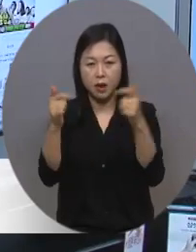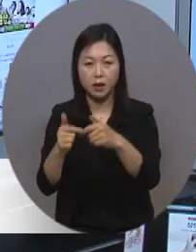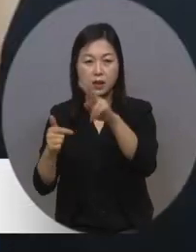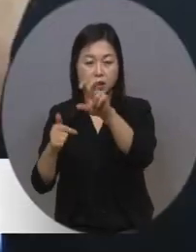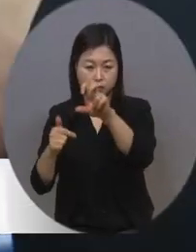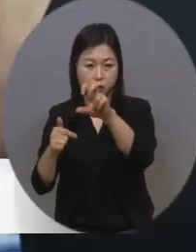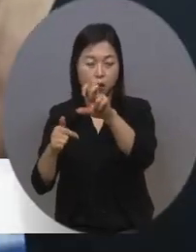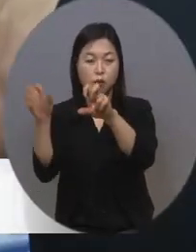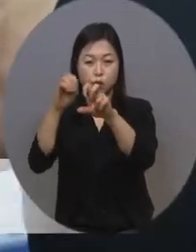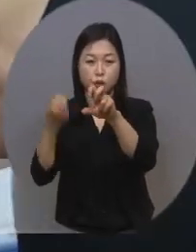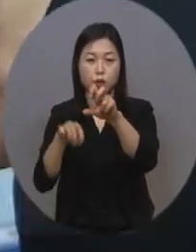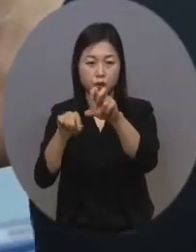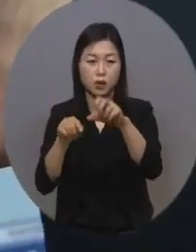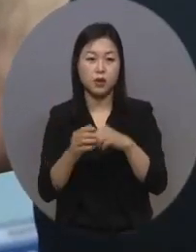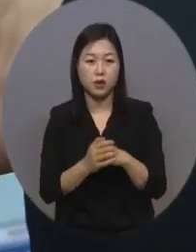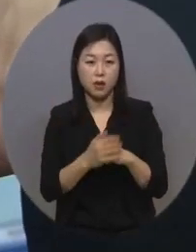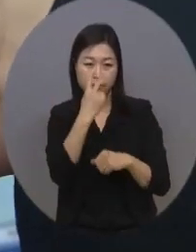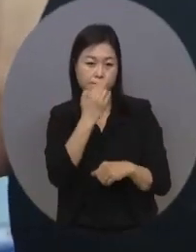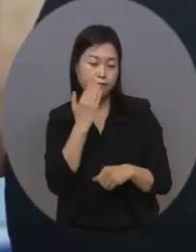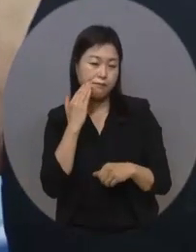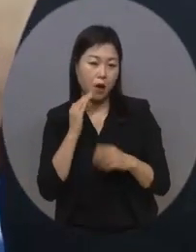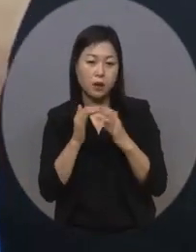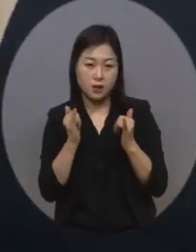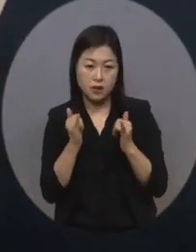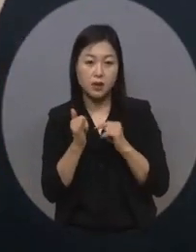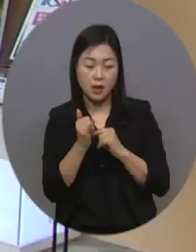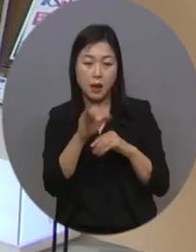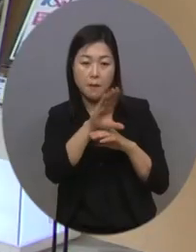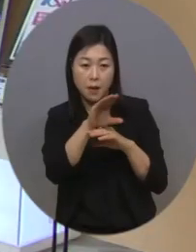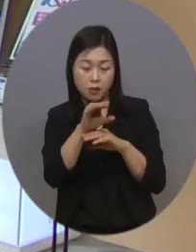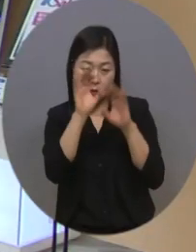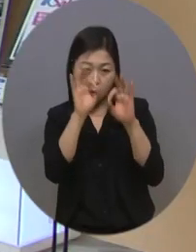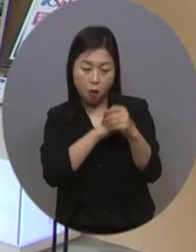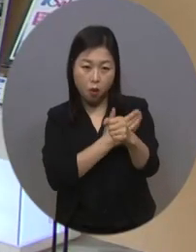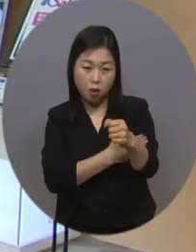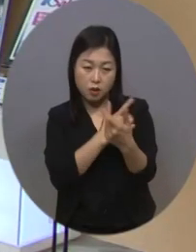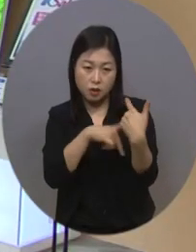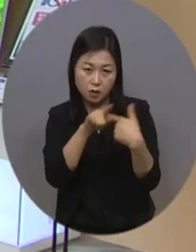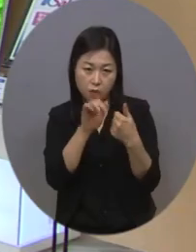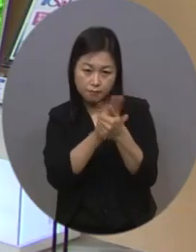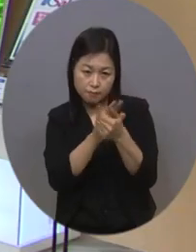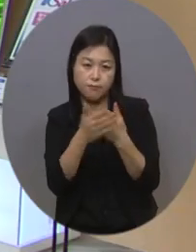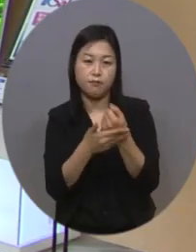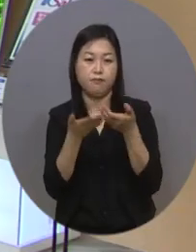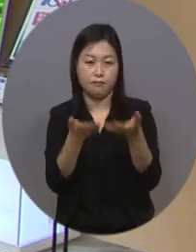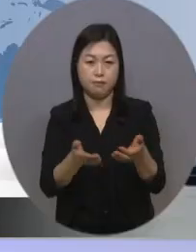이하로 축소해 시청각 장애인의 방송 시청권을 제고할 수 있도록 했습니다.